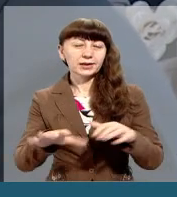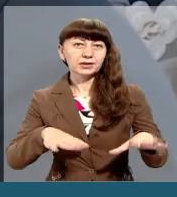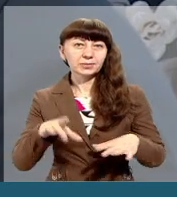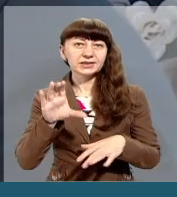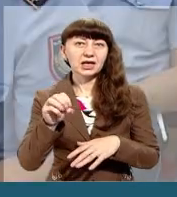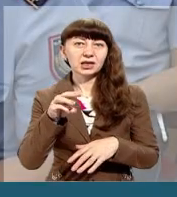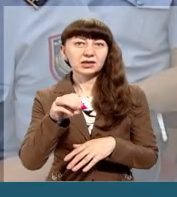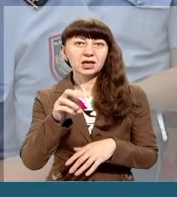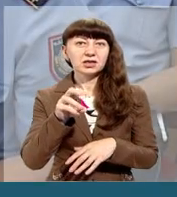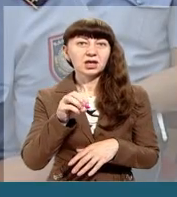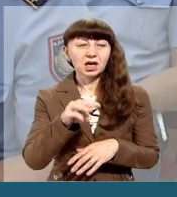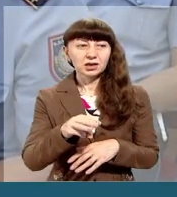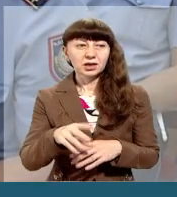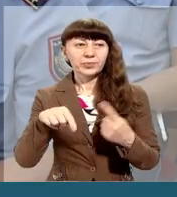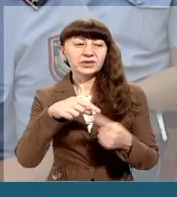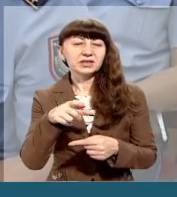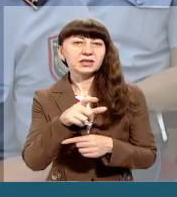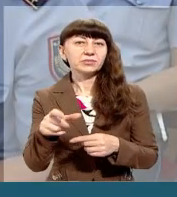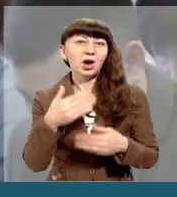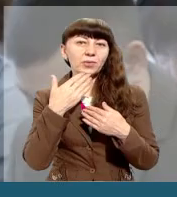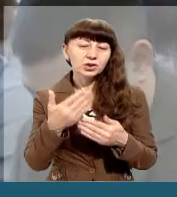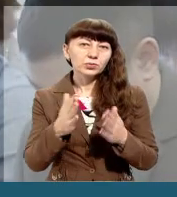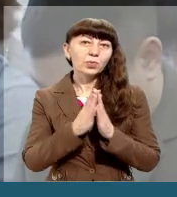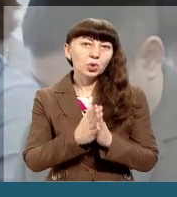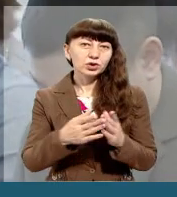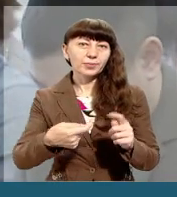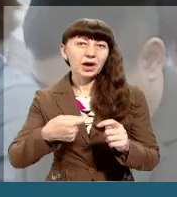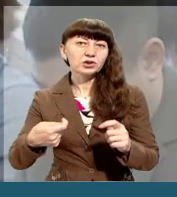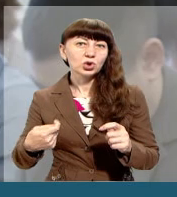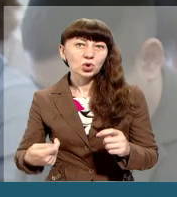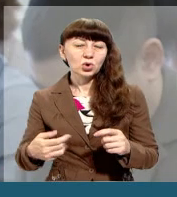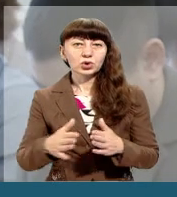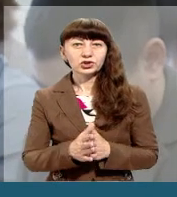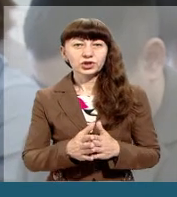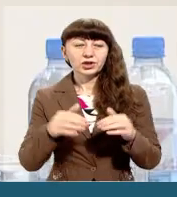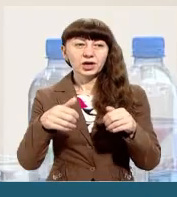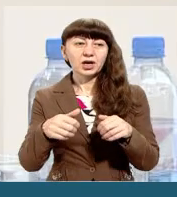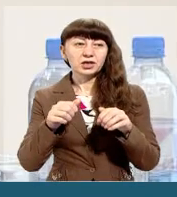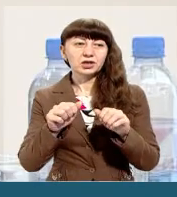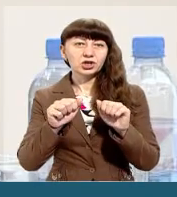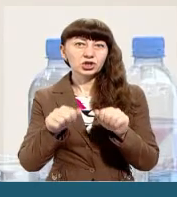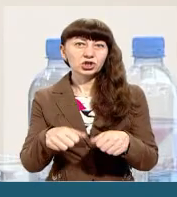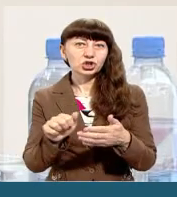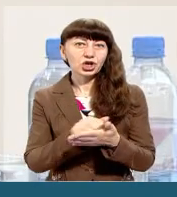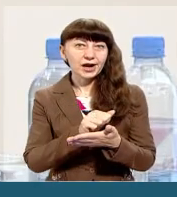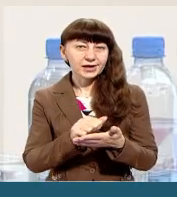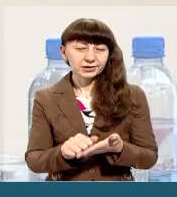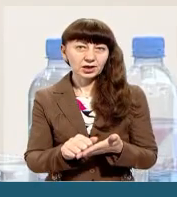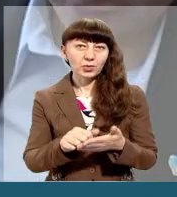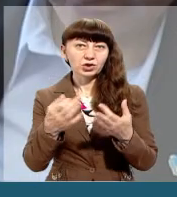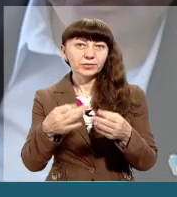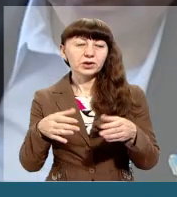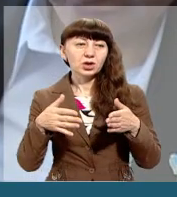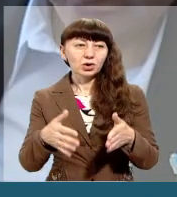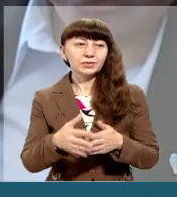По словам градоначальника, предприниматели обращаются с просьбой отсрочить решение по освобождению автодороги. Мараджан-Дубаев подчеркнул, что на